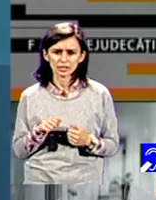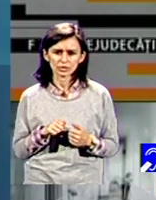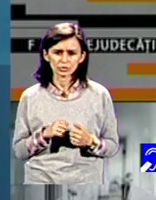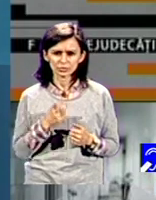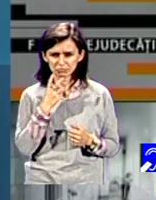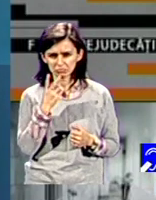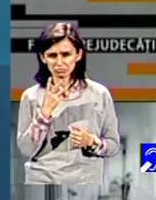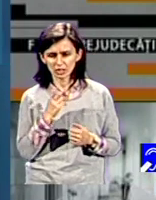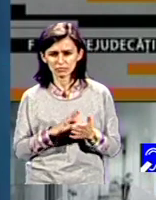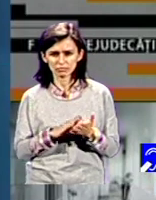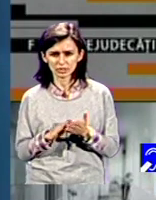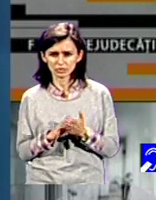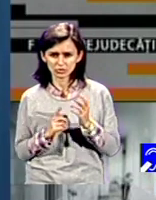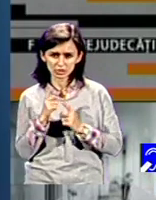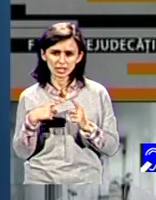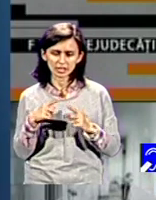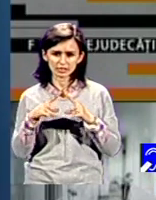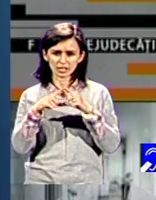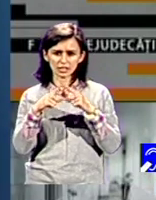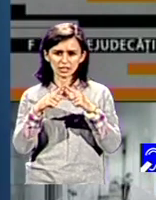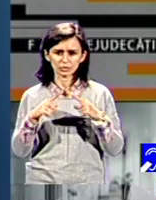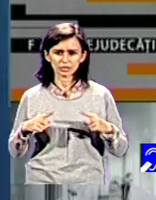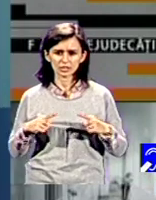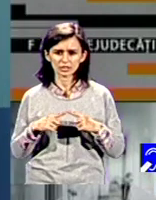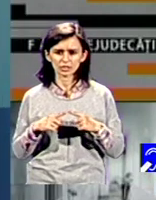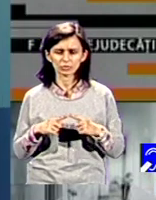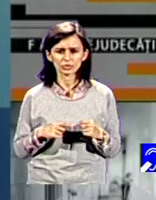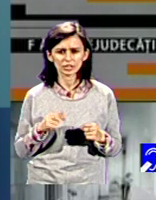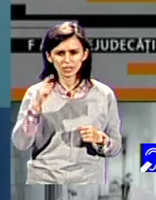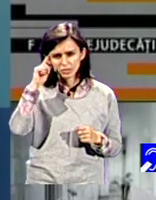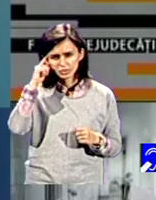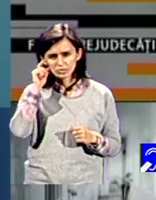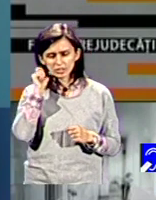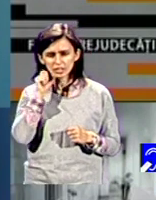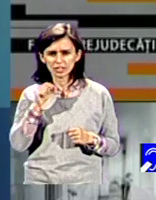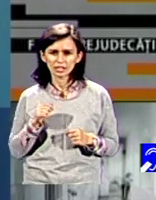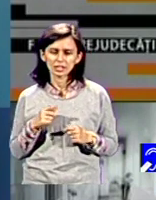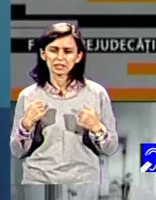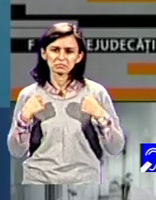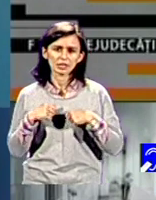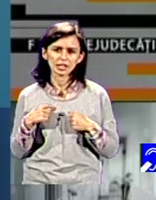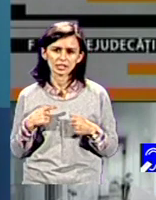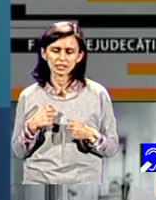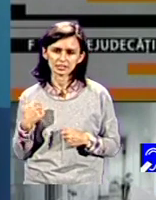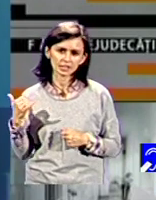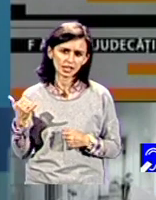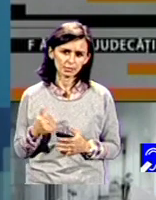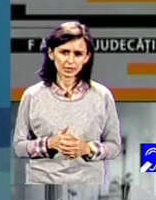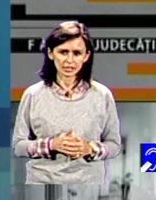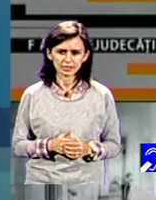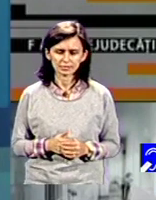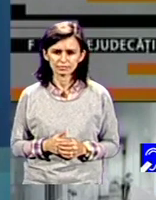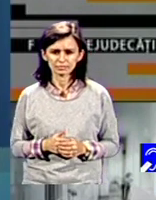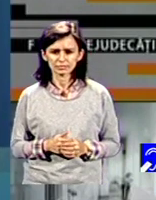triunghi ar trebui să știi conform unei convenții că va însemna că rochia galbenă nu a ajuns ne imaginăm Așa ne imaginăm